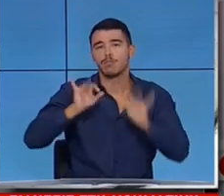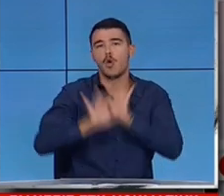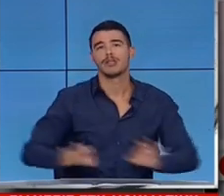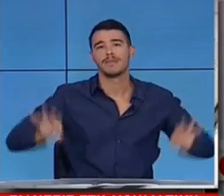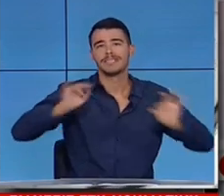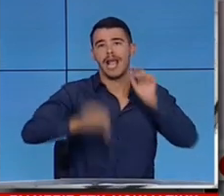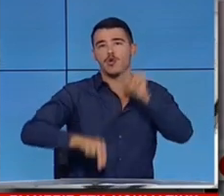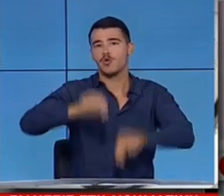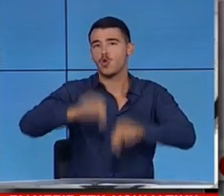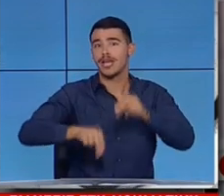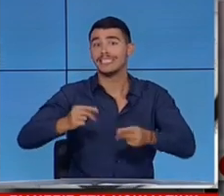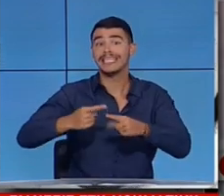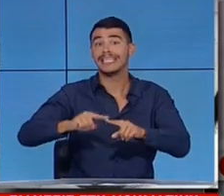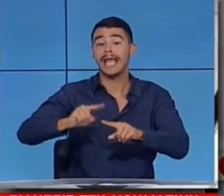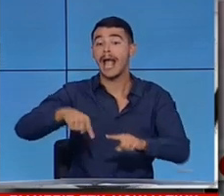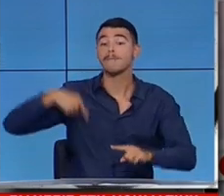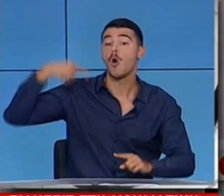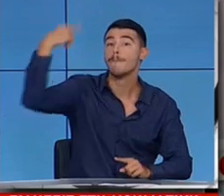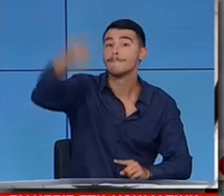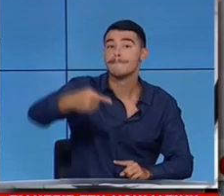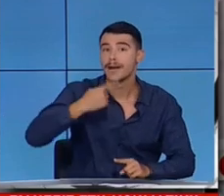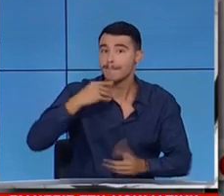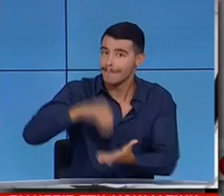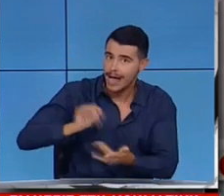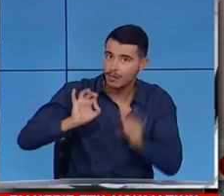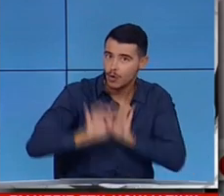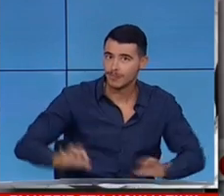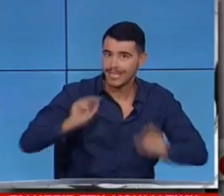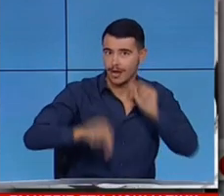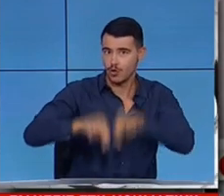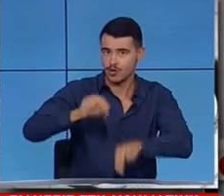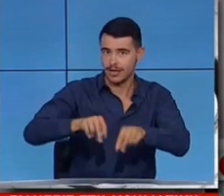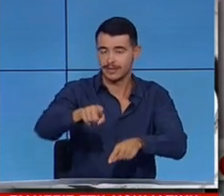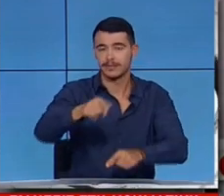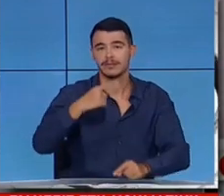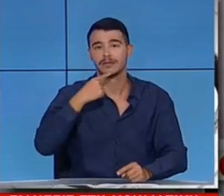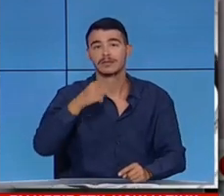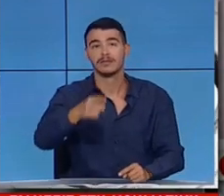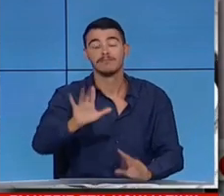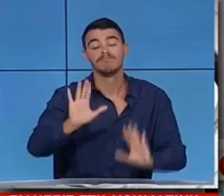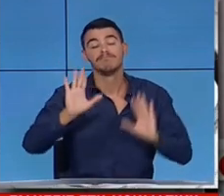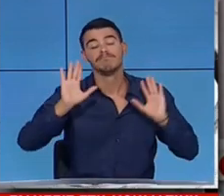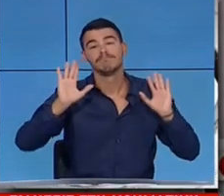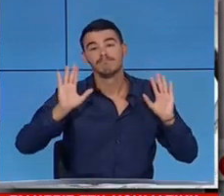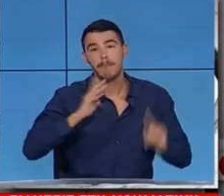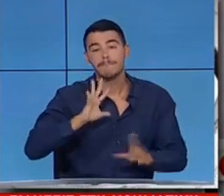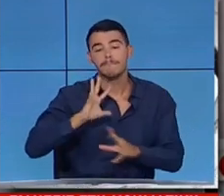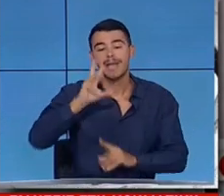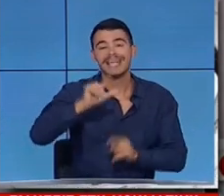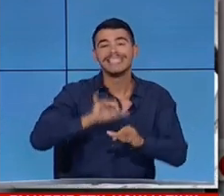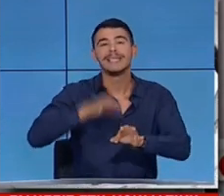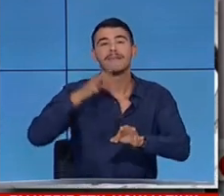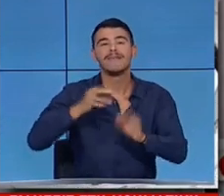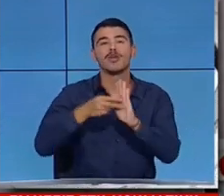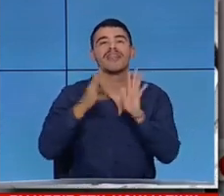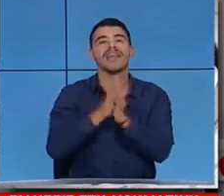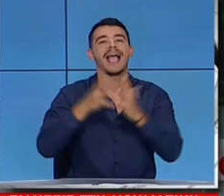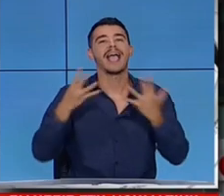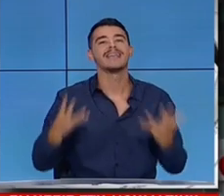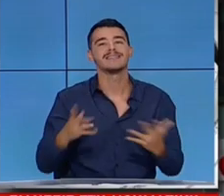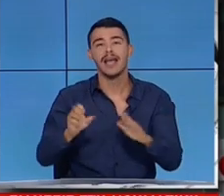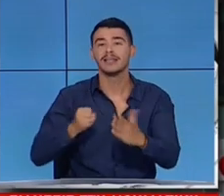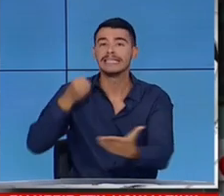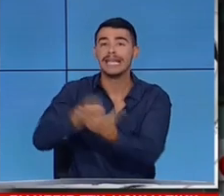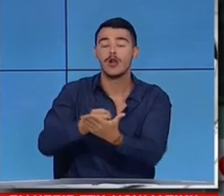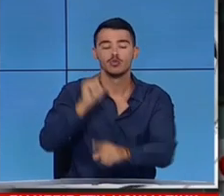στις προβλεπόμενες ημερομηνίες και οι προβλεπόμενες ημερομηνίες είναι αργά το Σεπτέμβριο του 2019. Σας ρωτώ γιατί έχετε